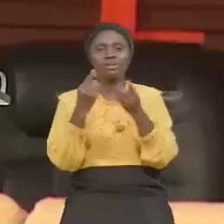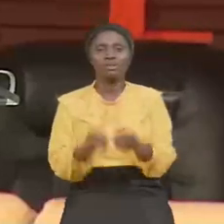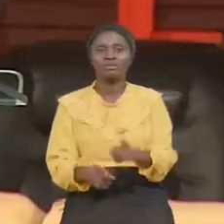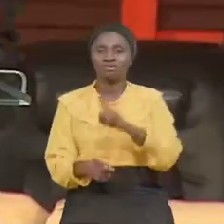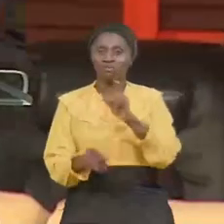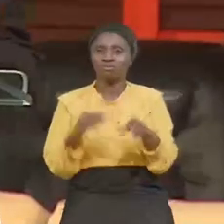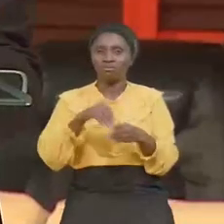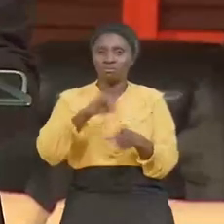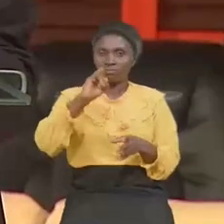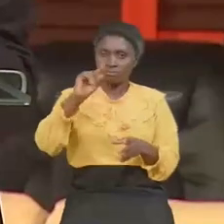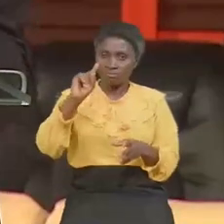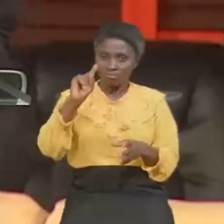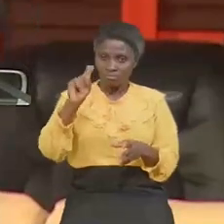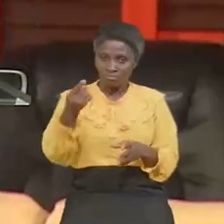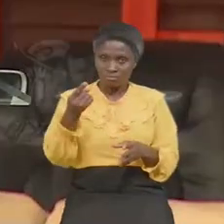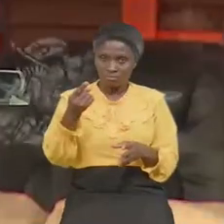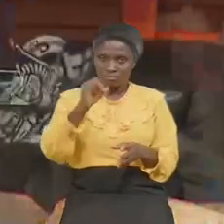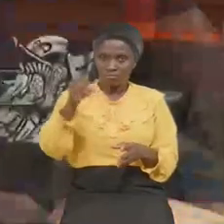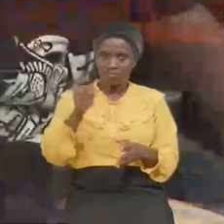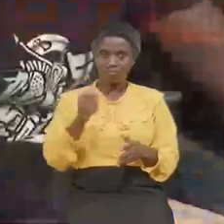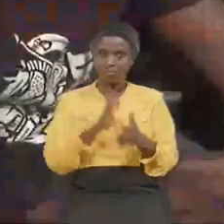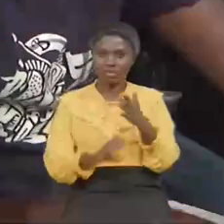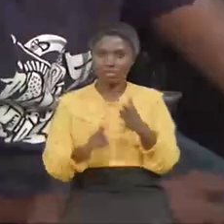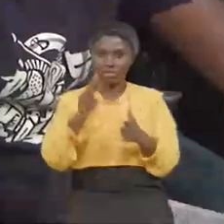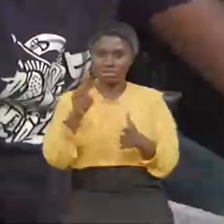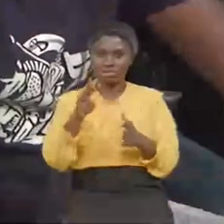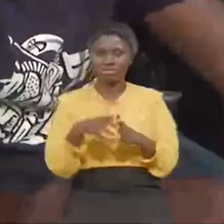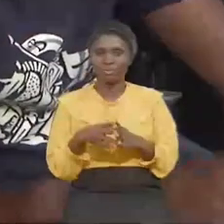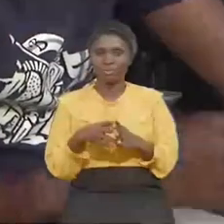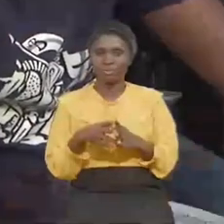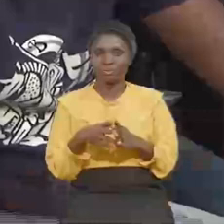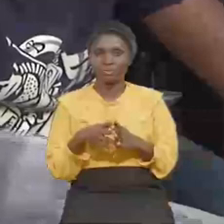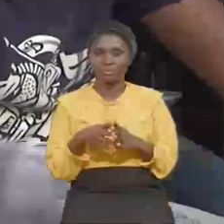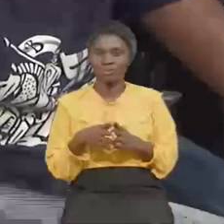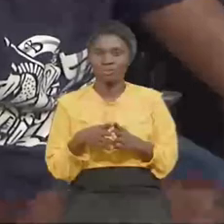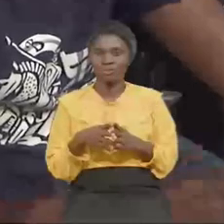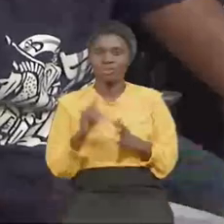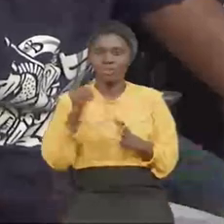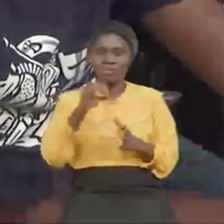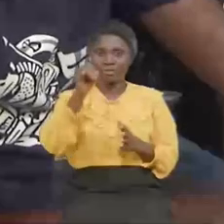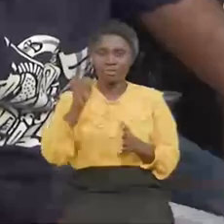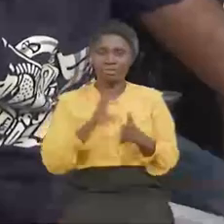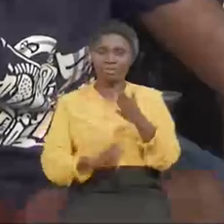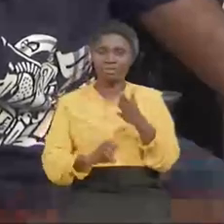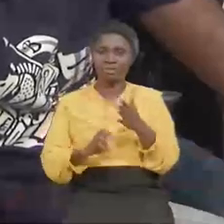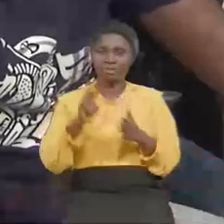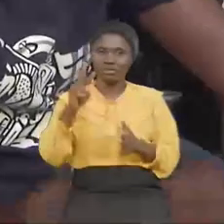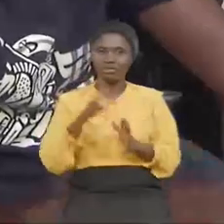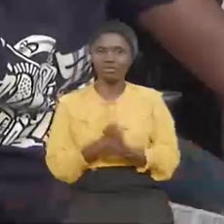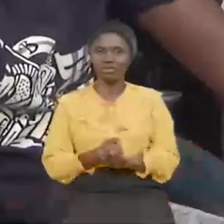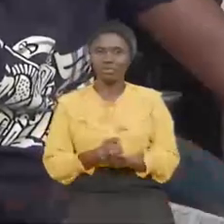1 Jean, chapitre 2, verset 15. 1 Jean, chapitre 2, verset